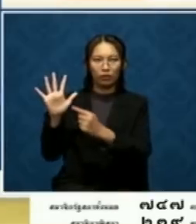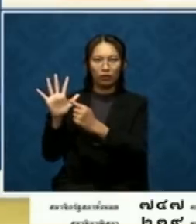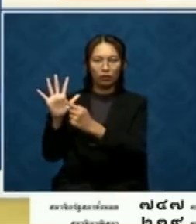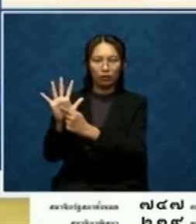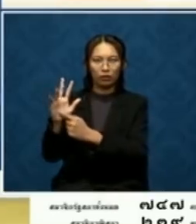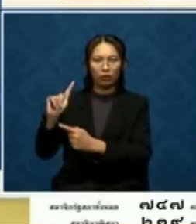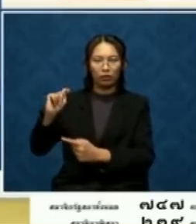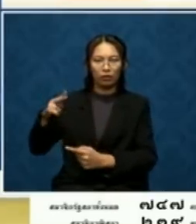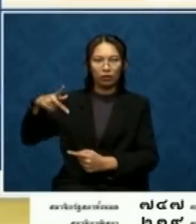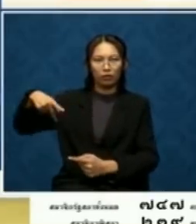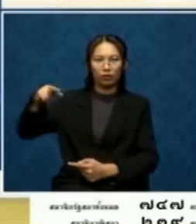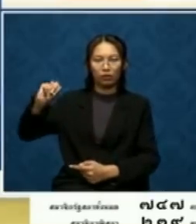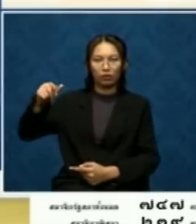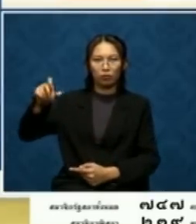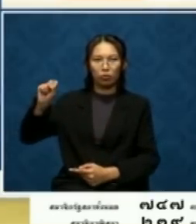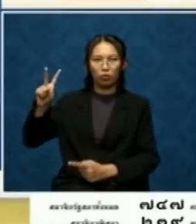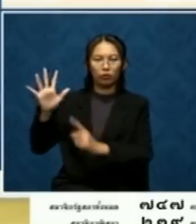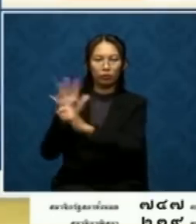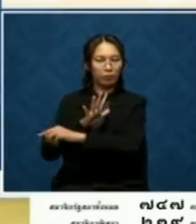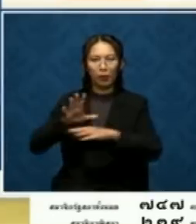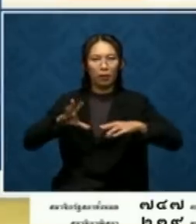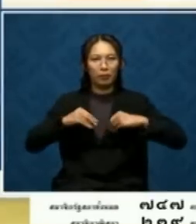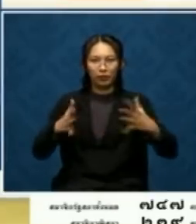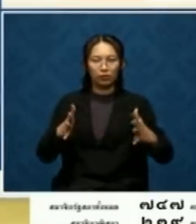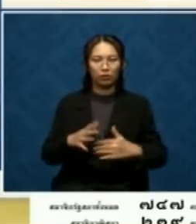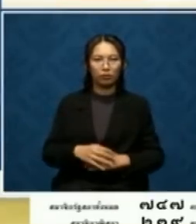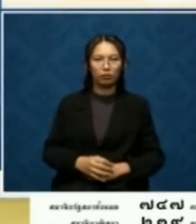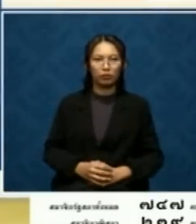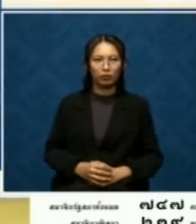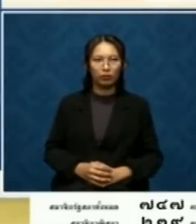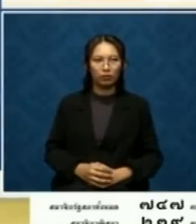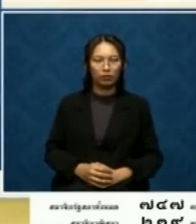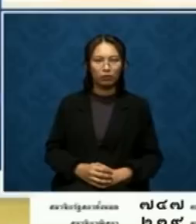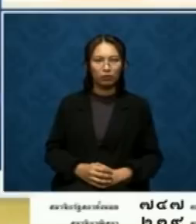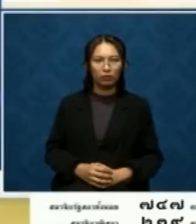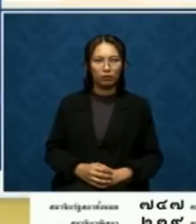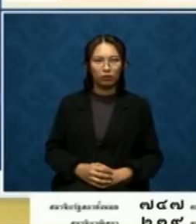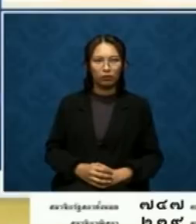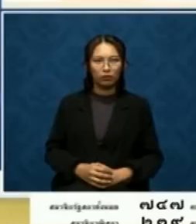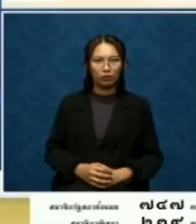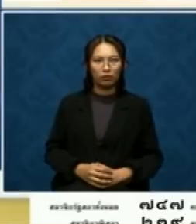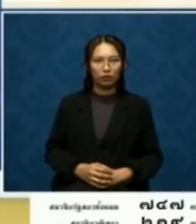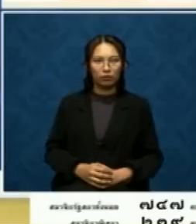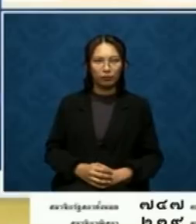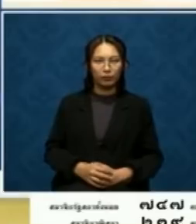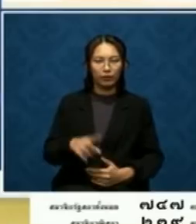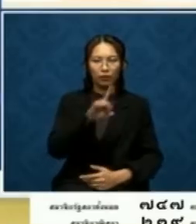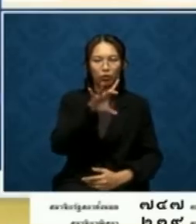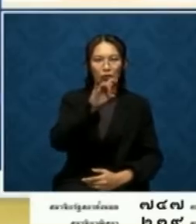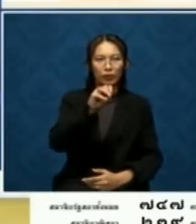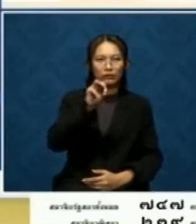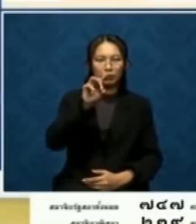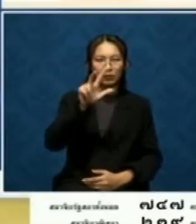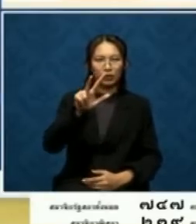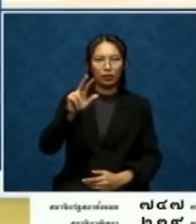เฉพาะคุณพัชรวาทซึ่งเข้ามาเป็นประธานที่ปรึกษาพรร ค อันนี้คือจุดที่น่าจับตา ดูแล้วเพื่อไทยก็น่าจะหลักๆ เพื่อไทยก็ดูเศรษฐกิจแล้วก็อาจจะเป็นพวกความมั่น